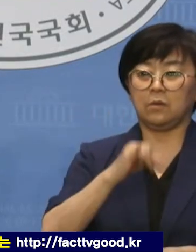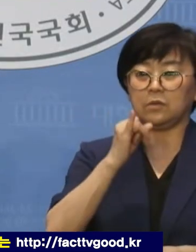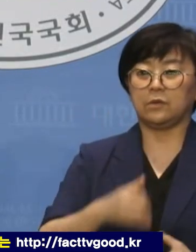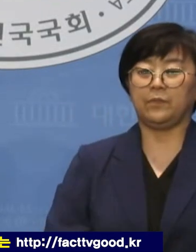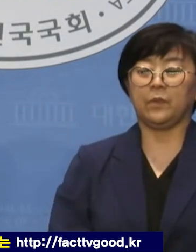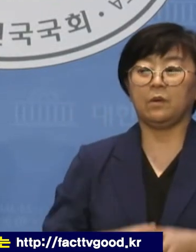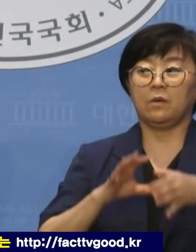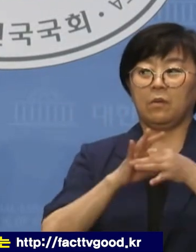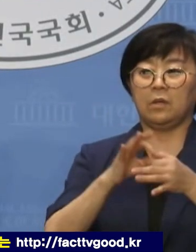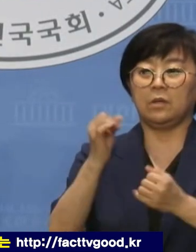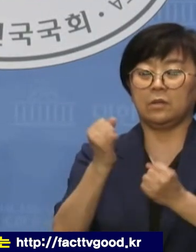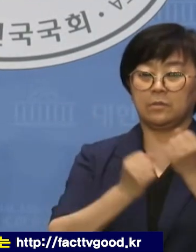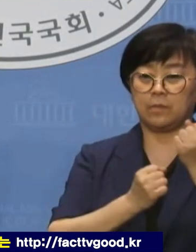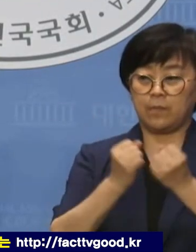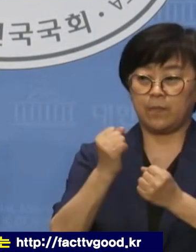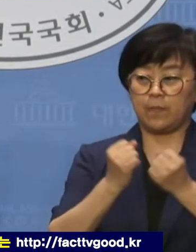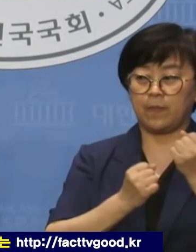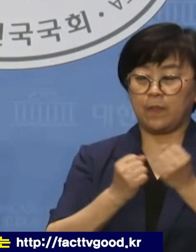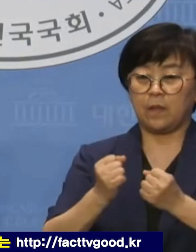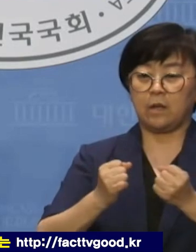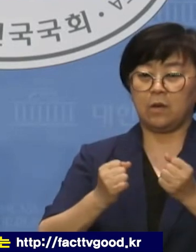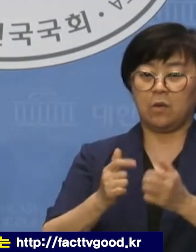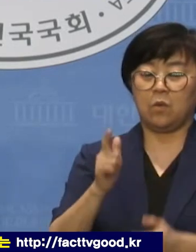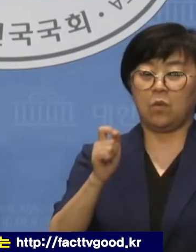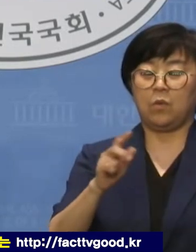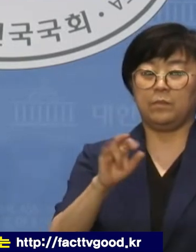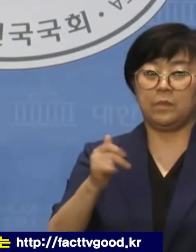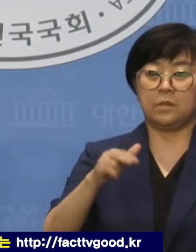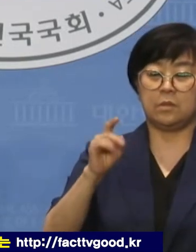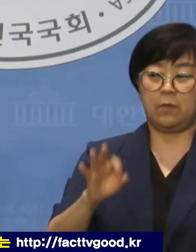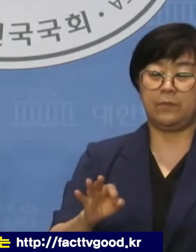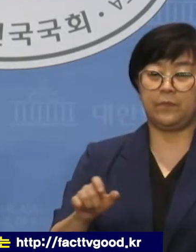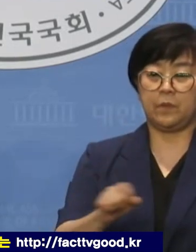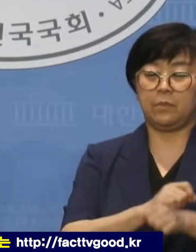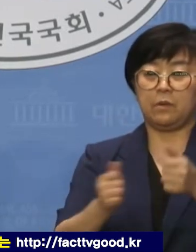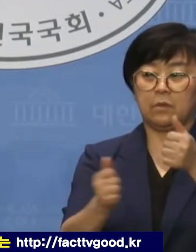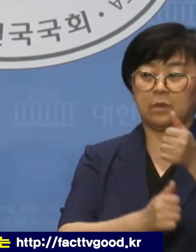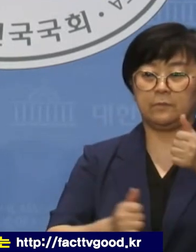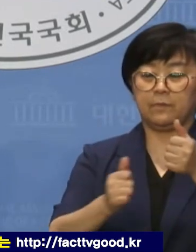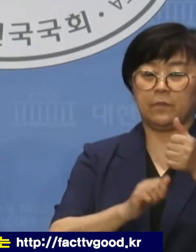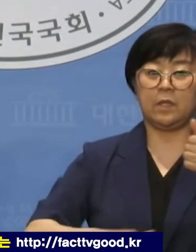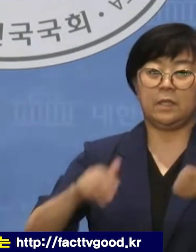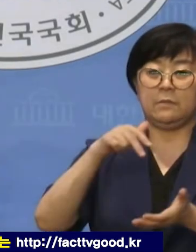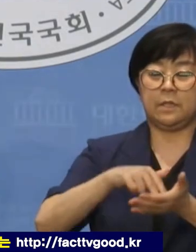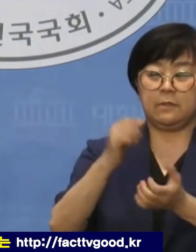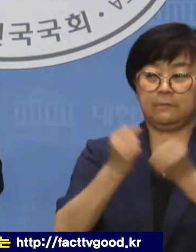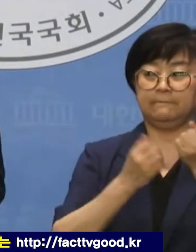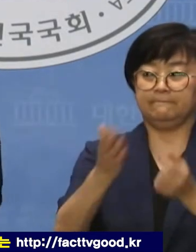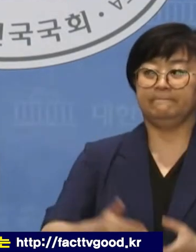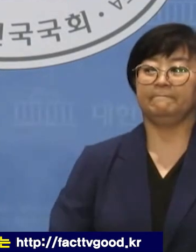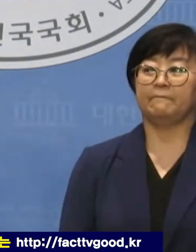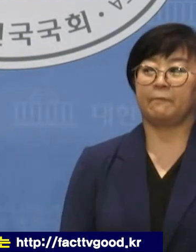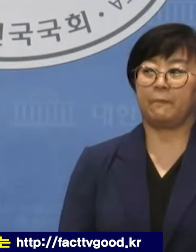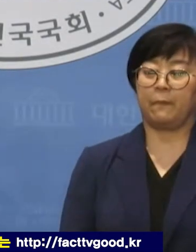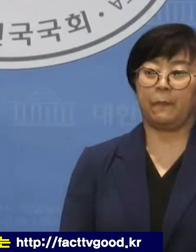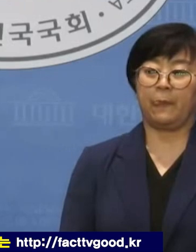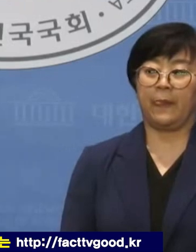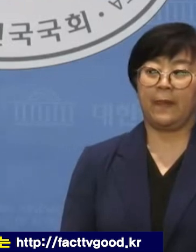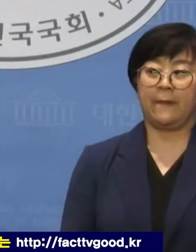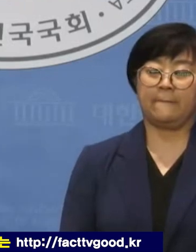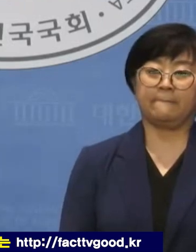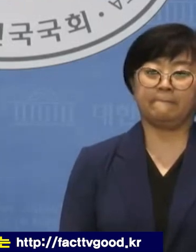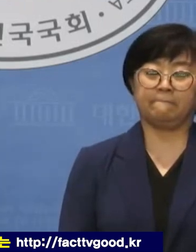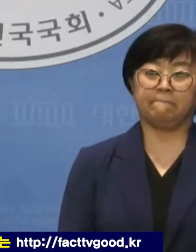있습니다. 관련해서 우리 고민정 언론자의 특별위원회 위원장님께서 저희들의 입장을 말씀하시겠습니다.